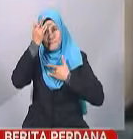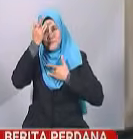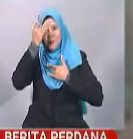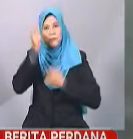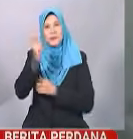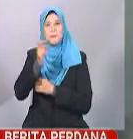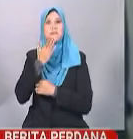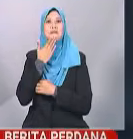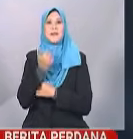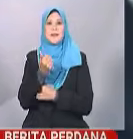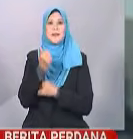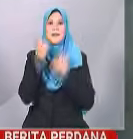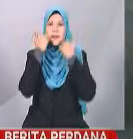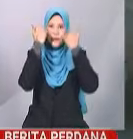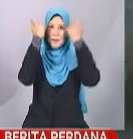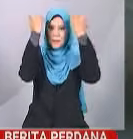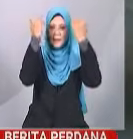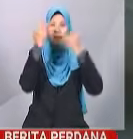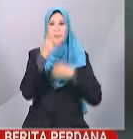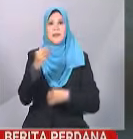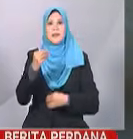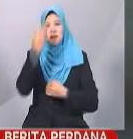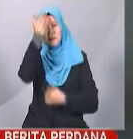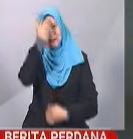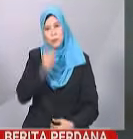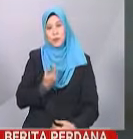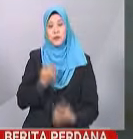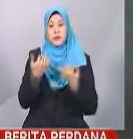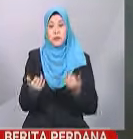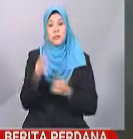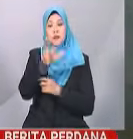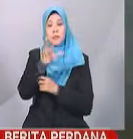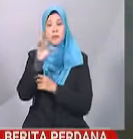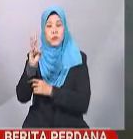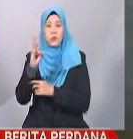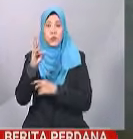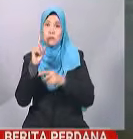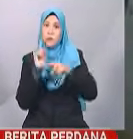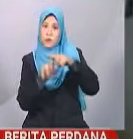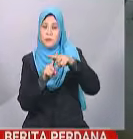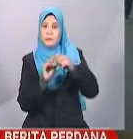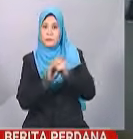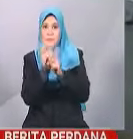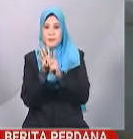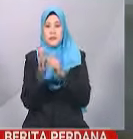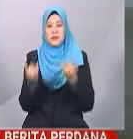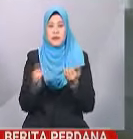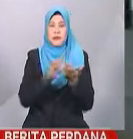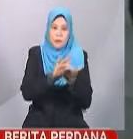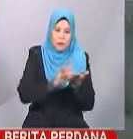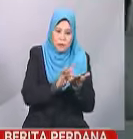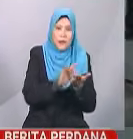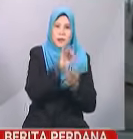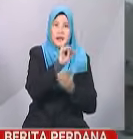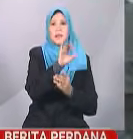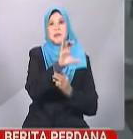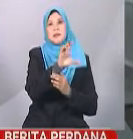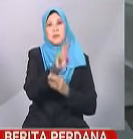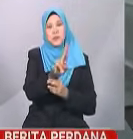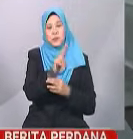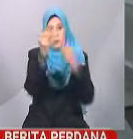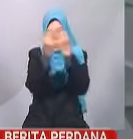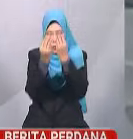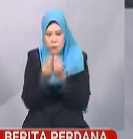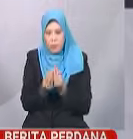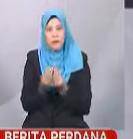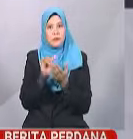manis, darah tinggi dan strok. Sehingga kini, seramai 37 kes positif COVID-19 sedang dirawat di unit rawatan rapi ICU. Daripada